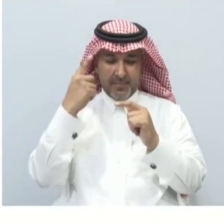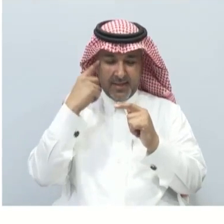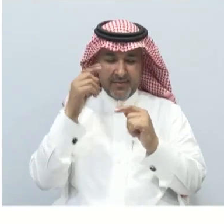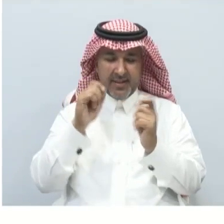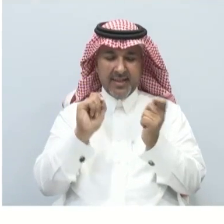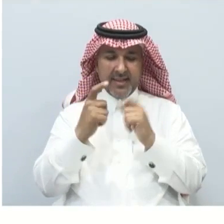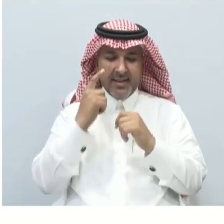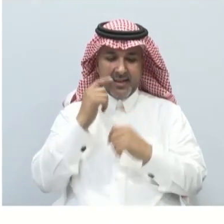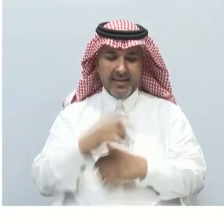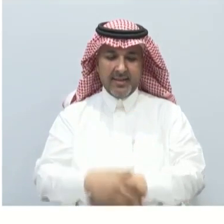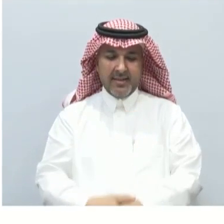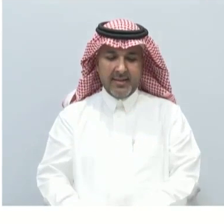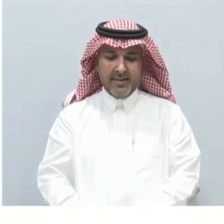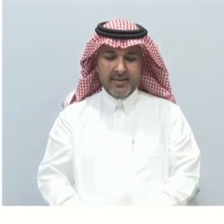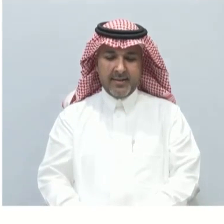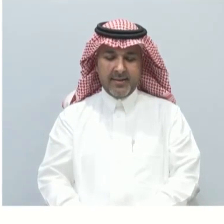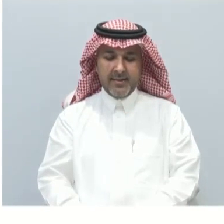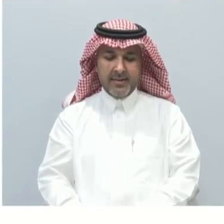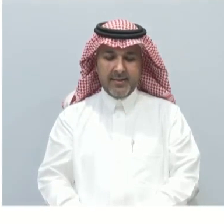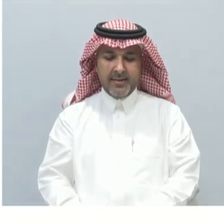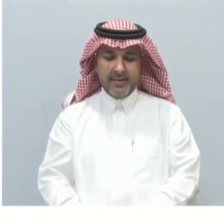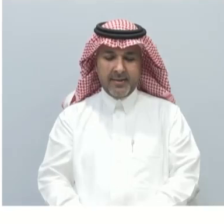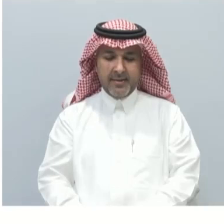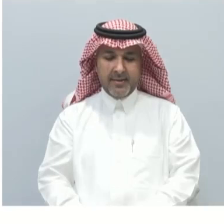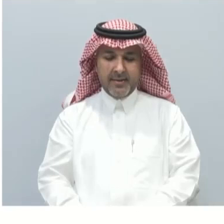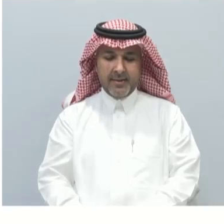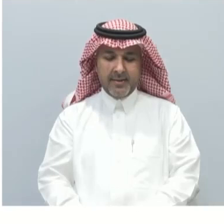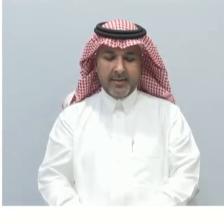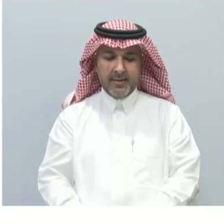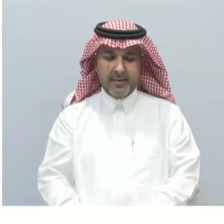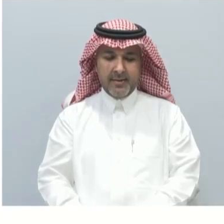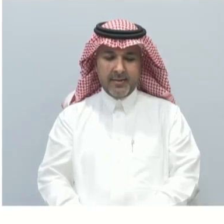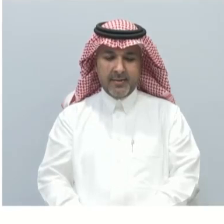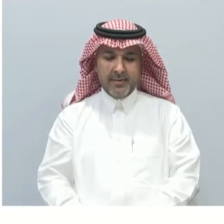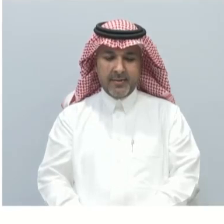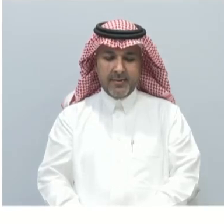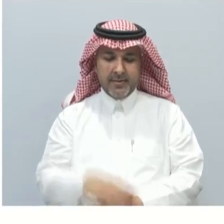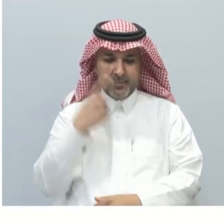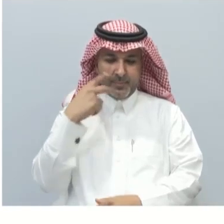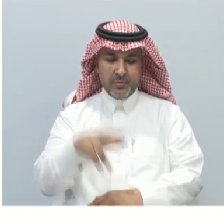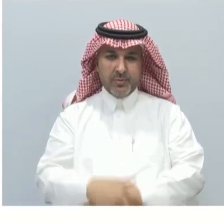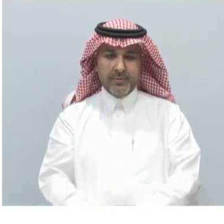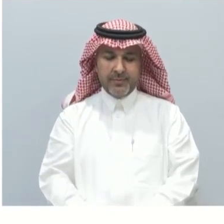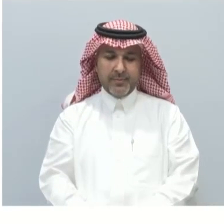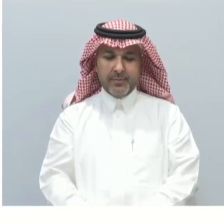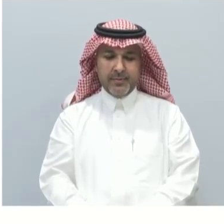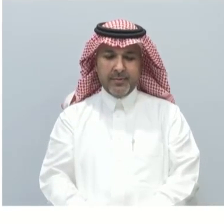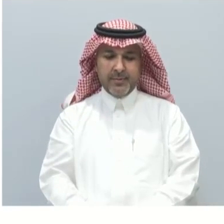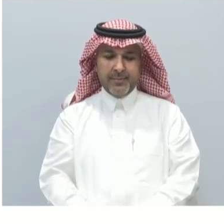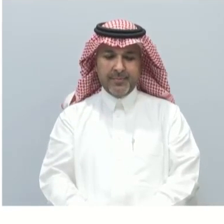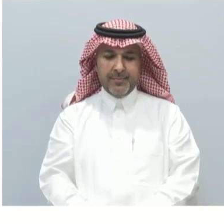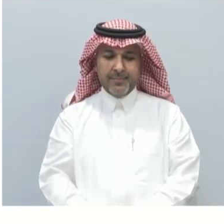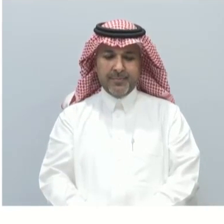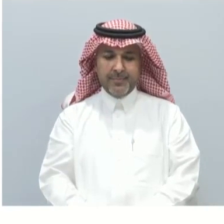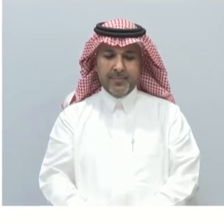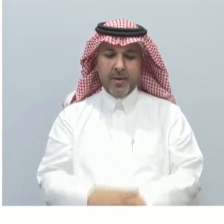انعكاس حول واي مثل ما هو موجود عندنا في الرسم واذا كان